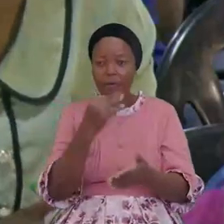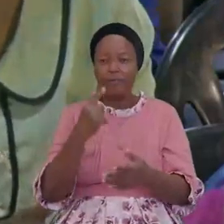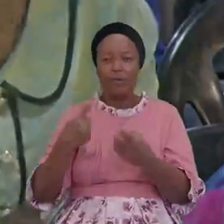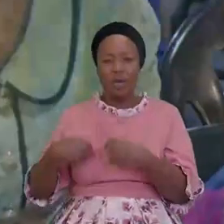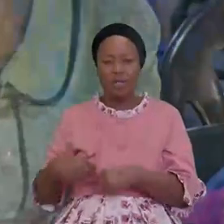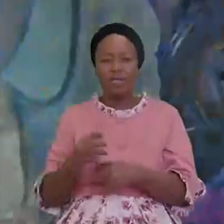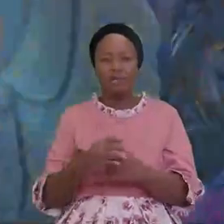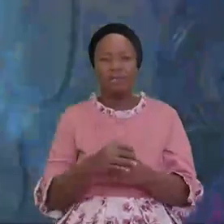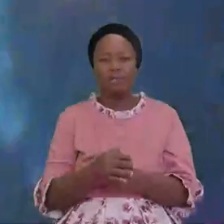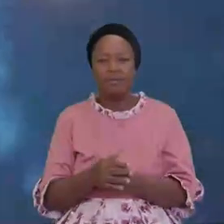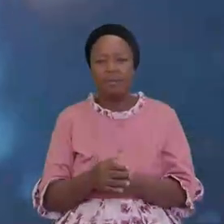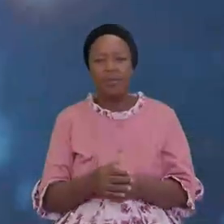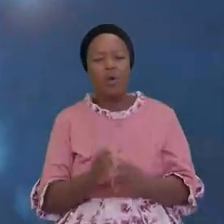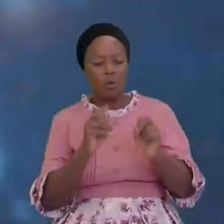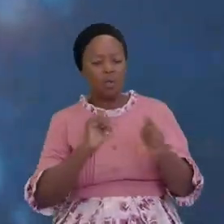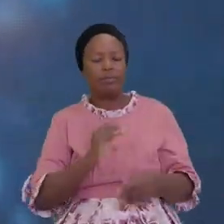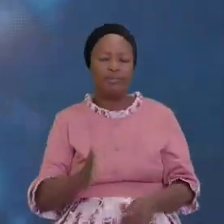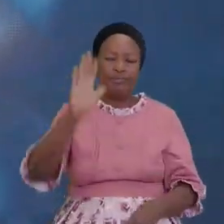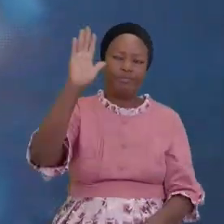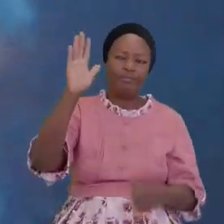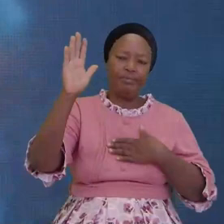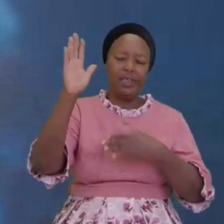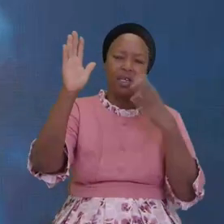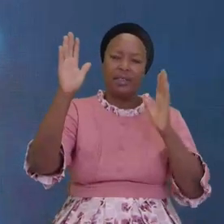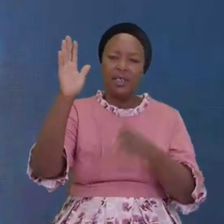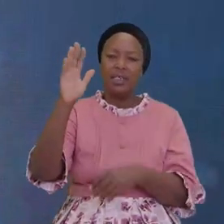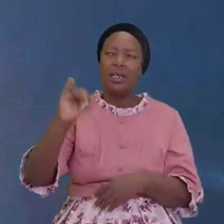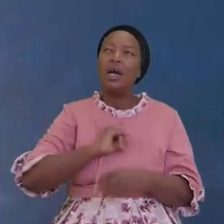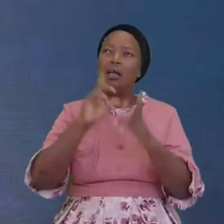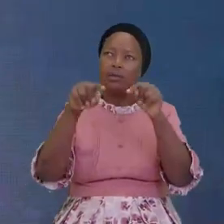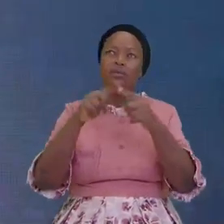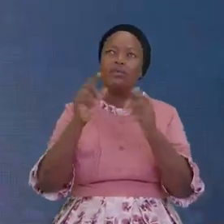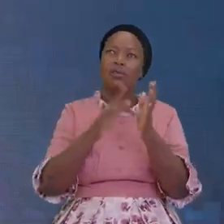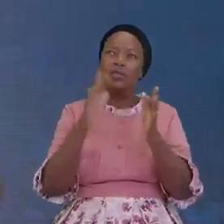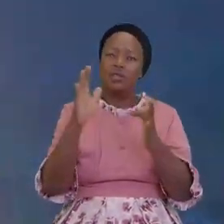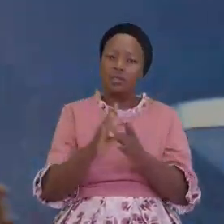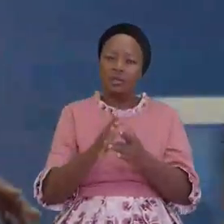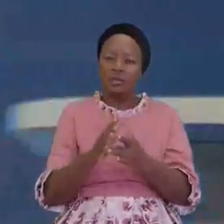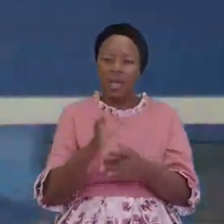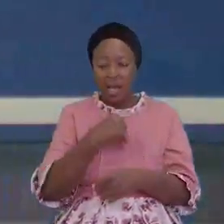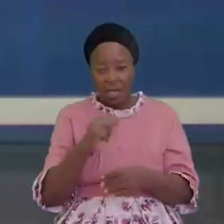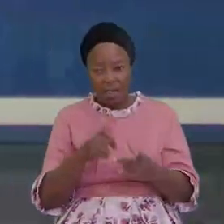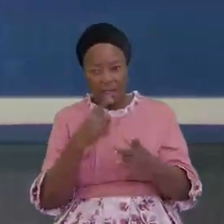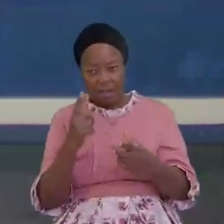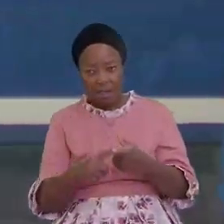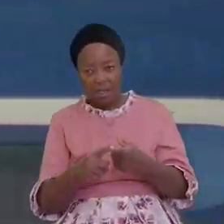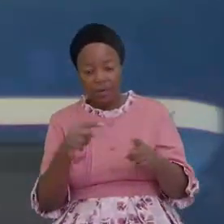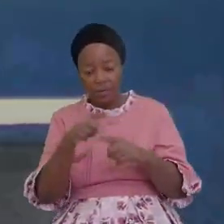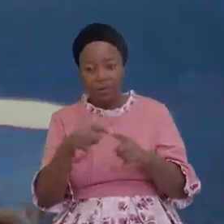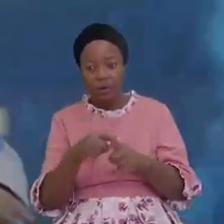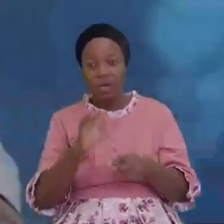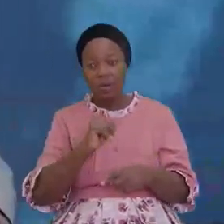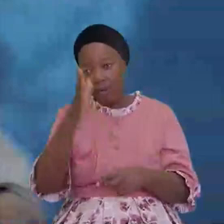Ce n'est pas avec la moitié de ton cœur. D'accord, je lève ma main. Je viens à Jésus.